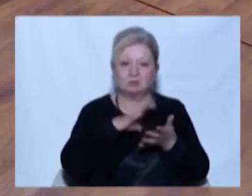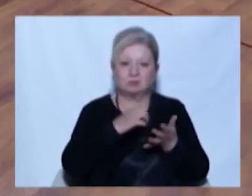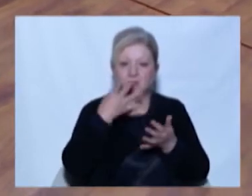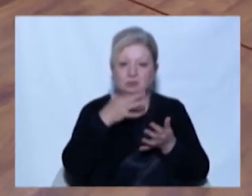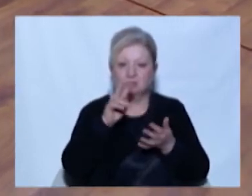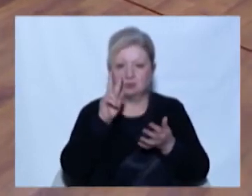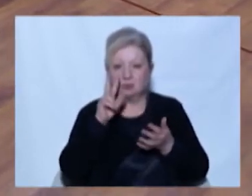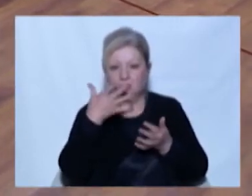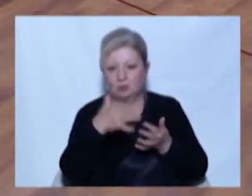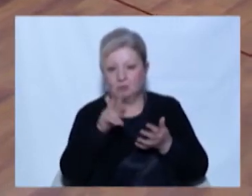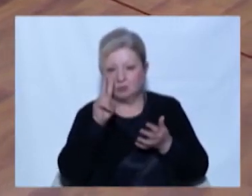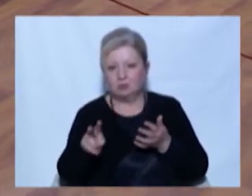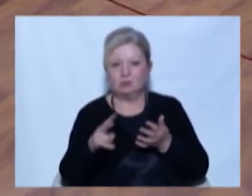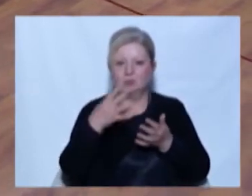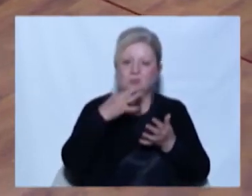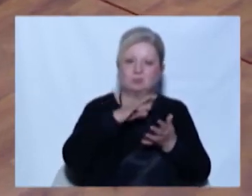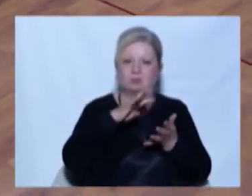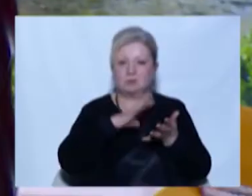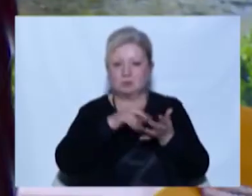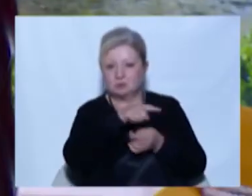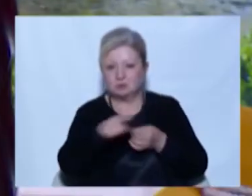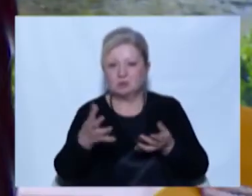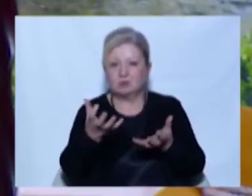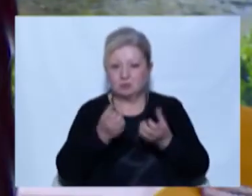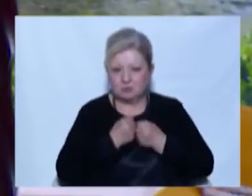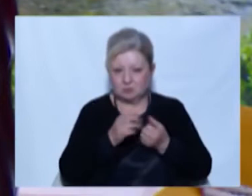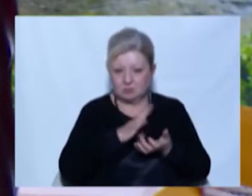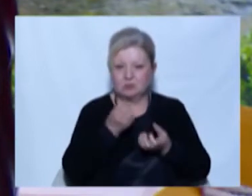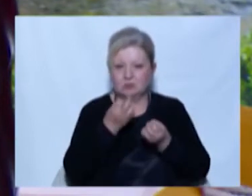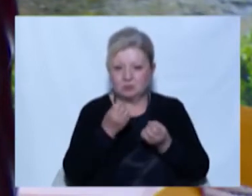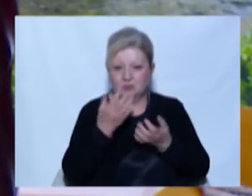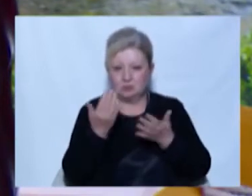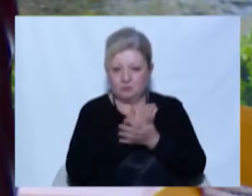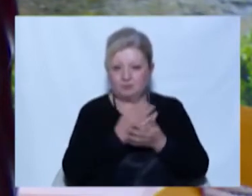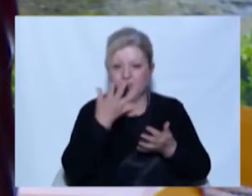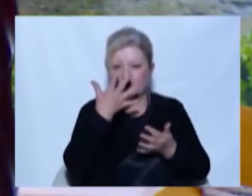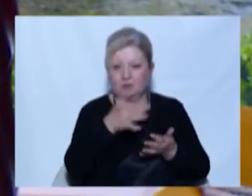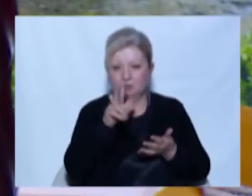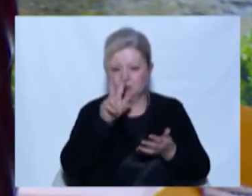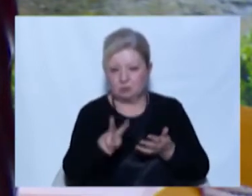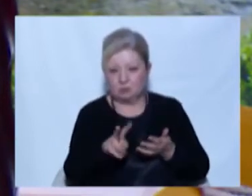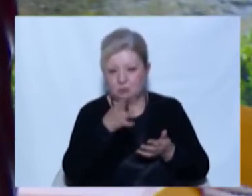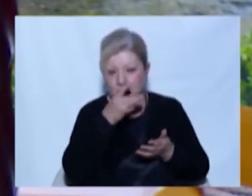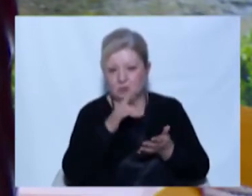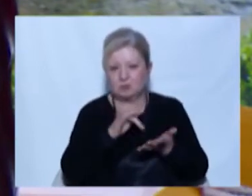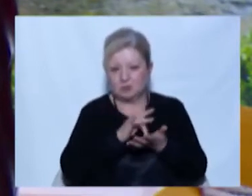1942-1945 წელს თავის რიგებში მიიღო დასავლეთ ევროპის რამოდენიმე ქვეყანა. 42-ში მიიღო საბერძნეთი